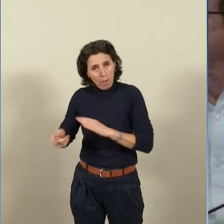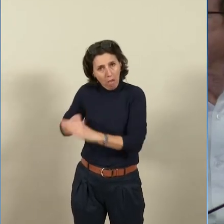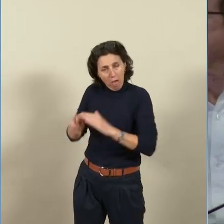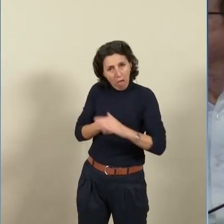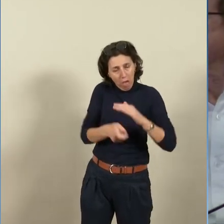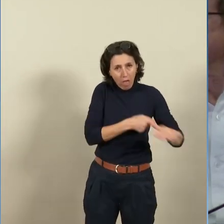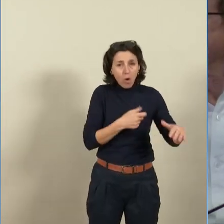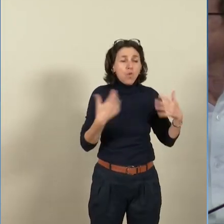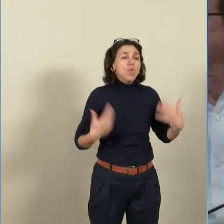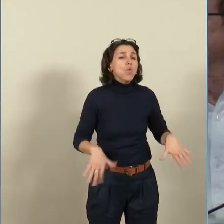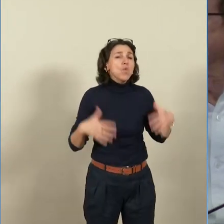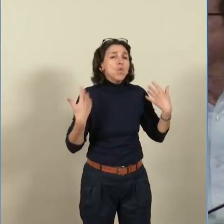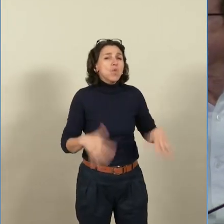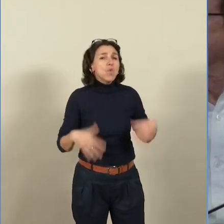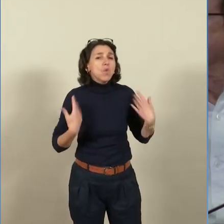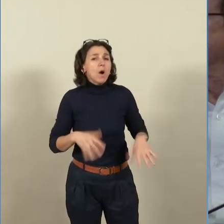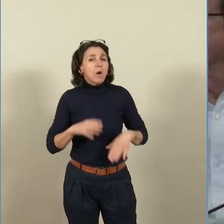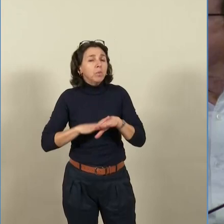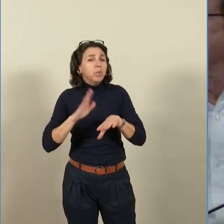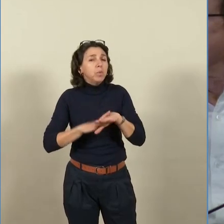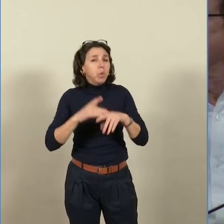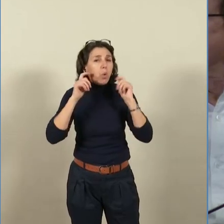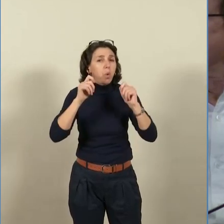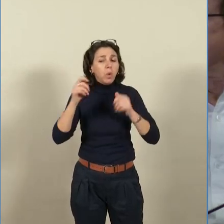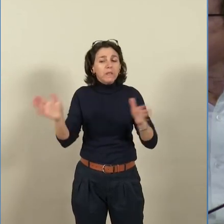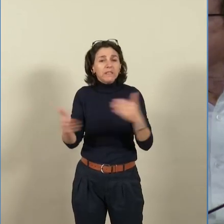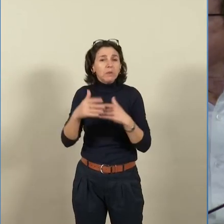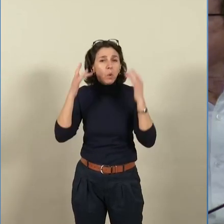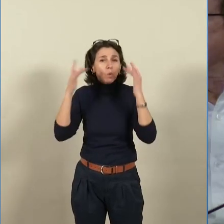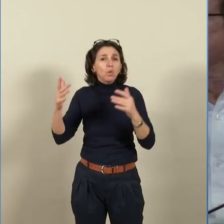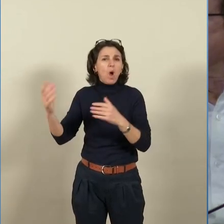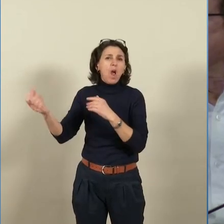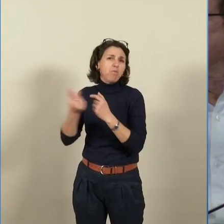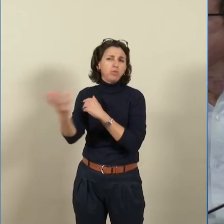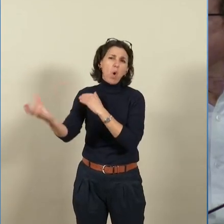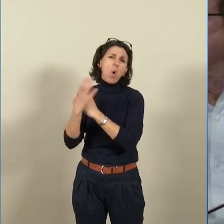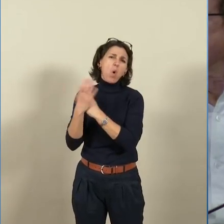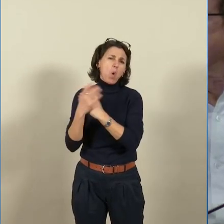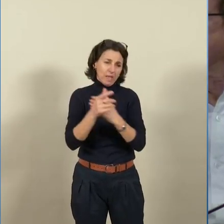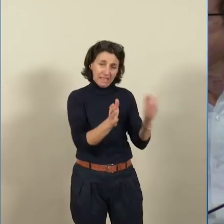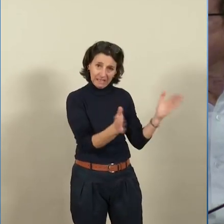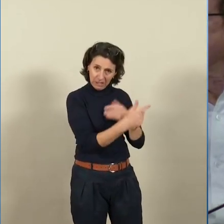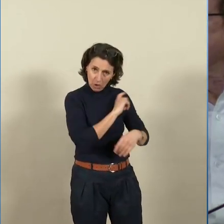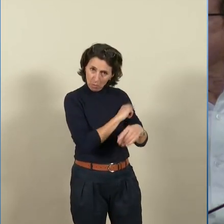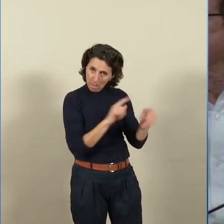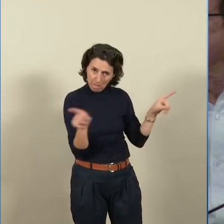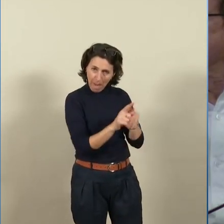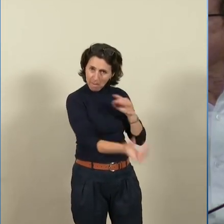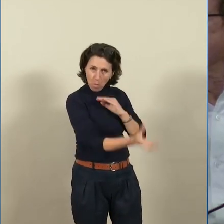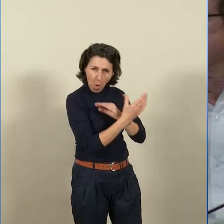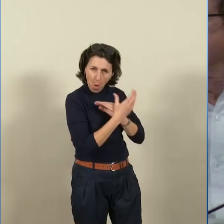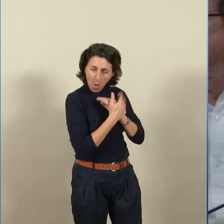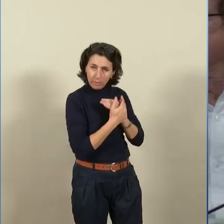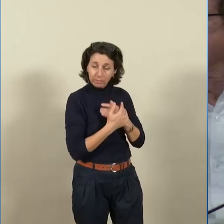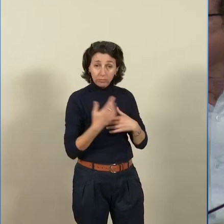mis à dos beaucoup de monde du secteur culturel vous allez faire de même avec le sport vous l'aurez compris